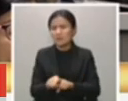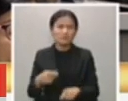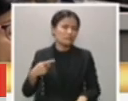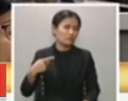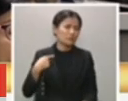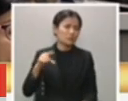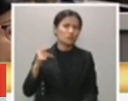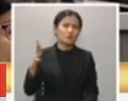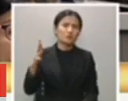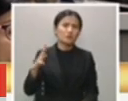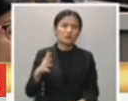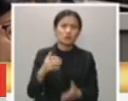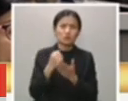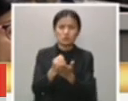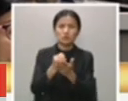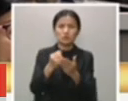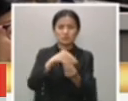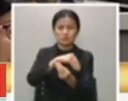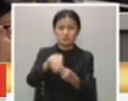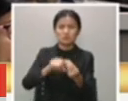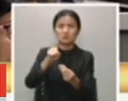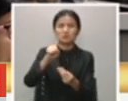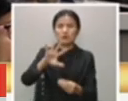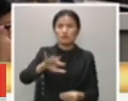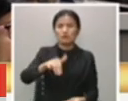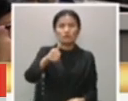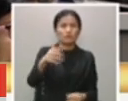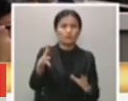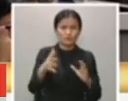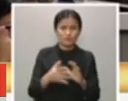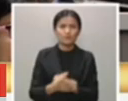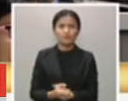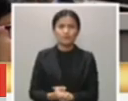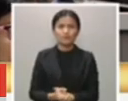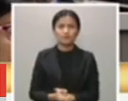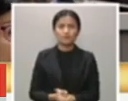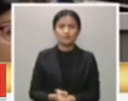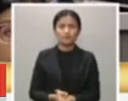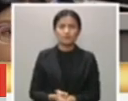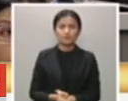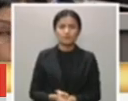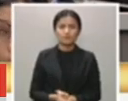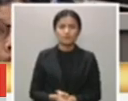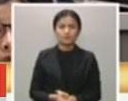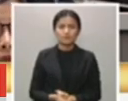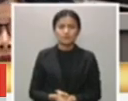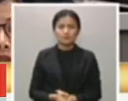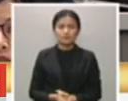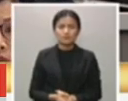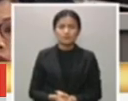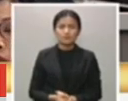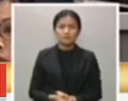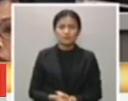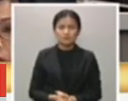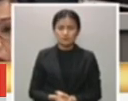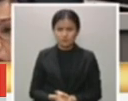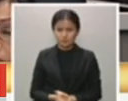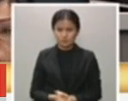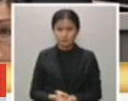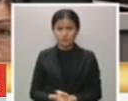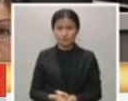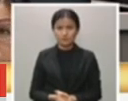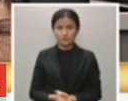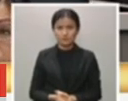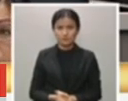ม่มีผลในการกระตุ้นเศรษฐกิจอย่างเป็นจริงเป็นจังนอกจากเป็นการดูดซับเอากำลังการ